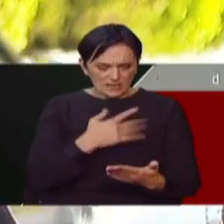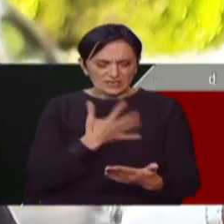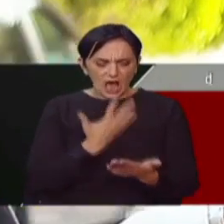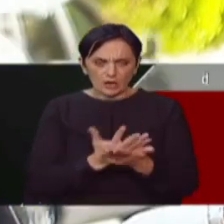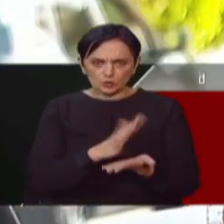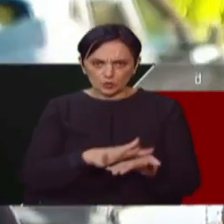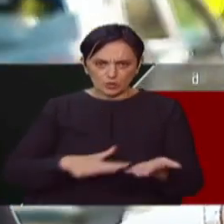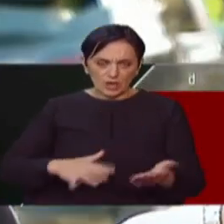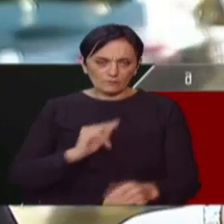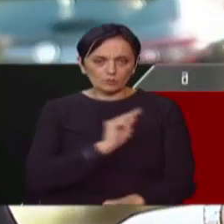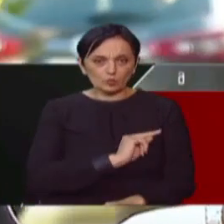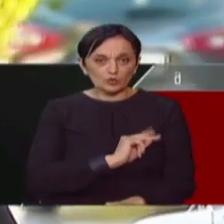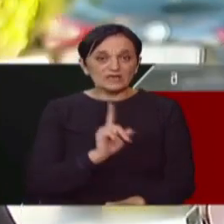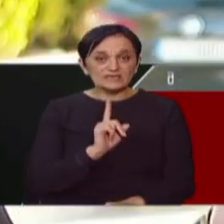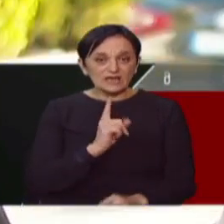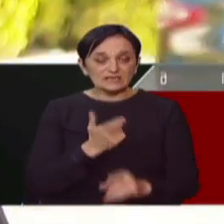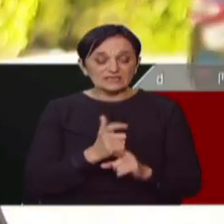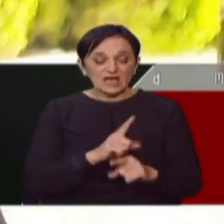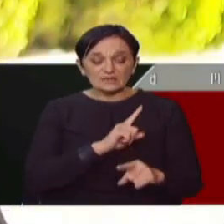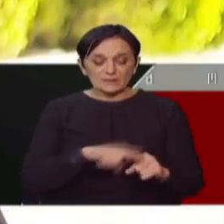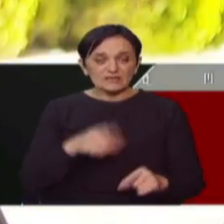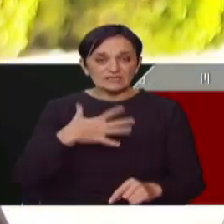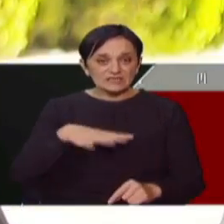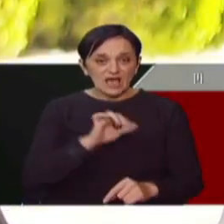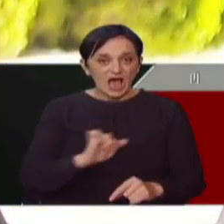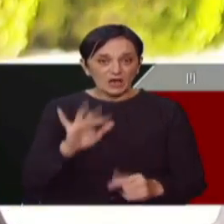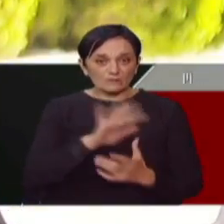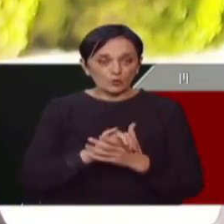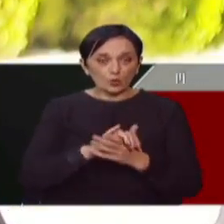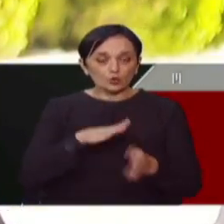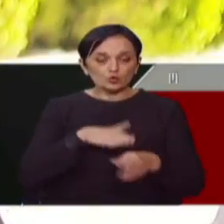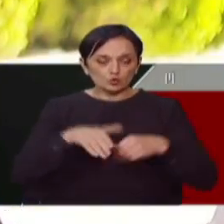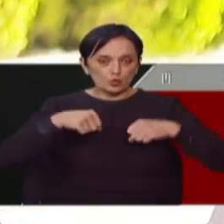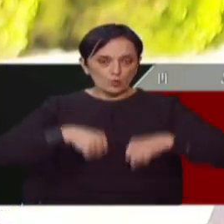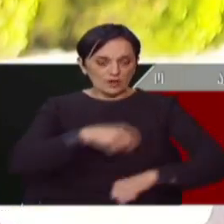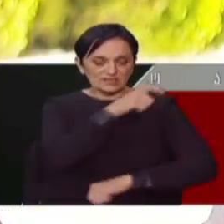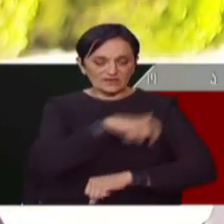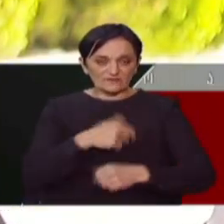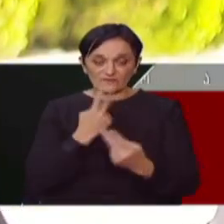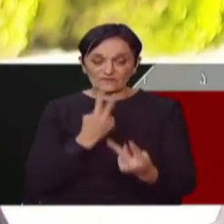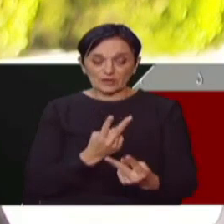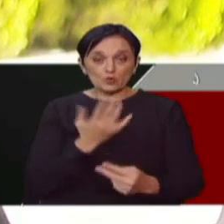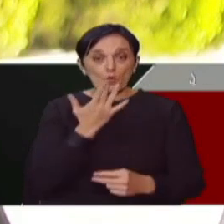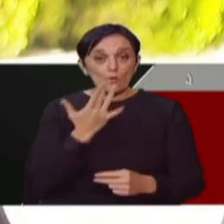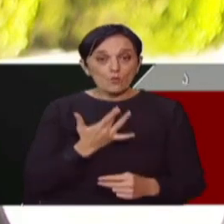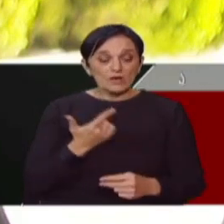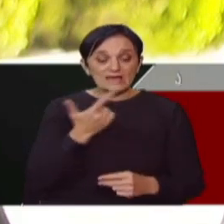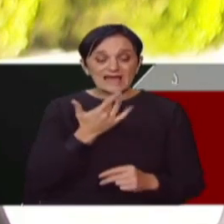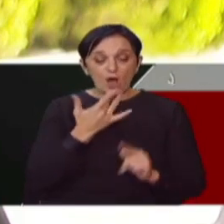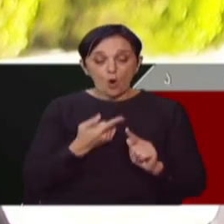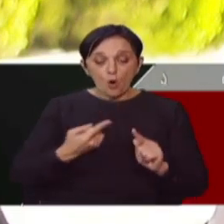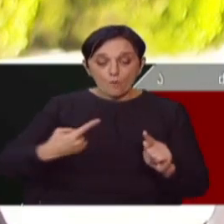აქტიურად გავაგრძელებ მუშაობას, რათა ძალიან მალე საქართველოს ევროკავშირის სრულუფლებიან წევრად ვიხილოთ. პოლიტიკური და